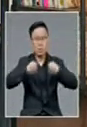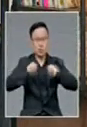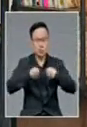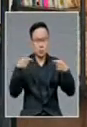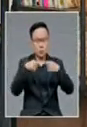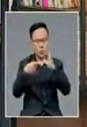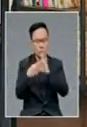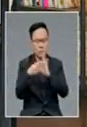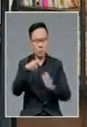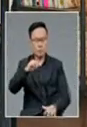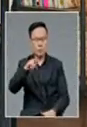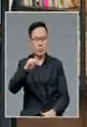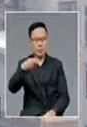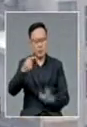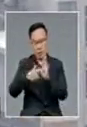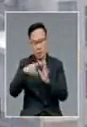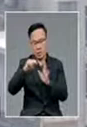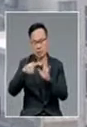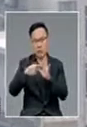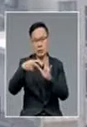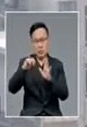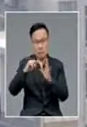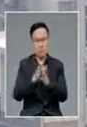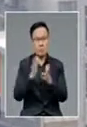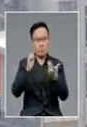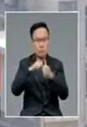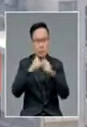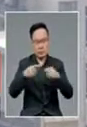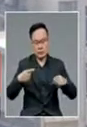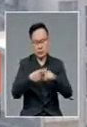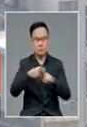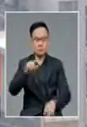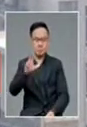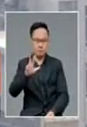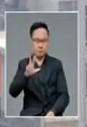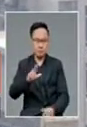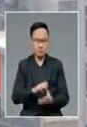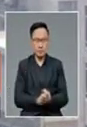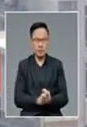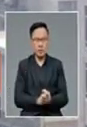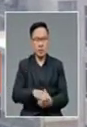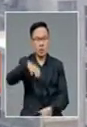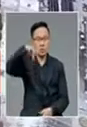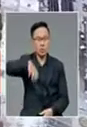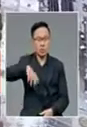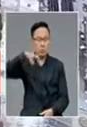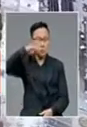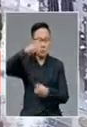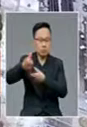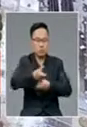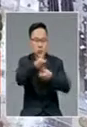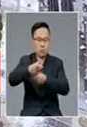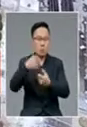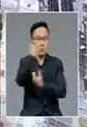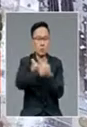แมนฮัตตันซึ่งเหตุการณ์นี้ก็ทำให้มีผู้ได้รับบาดเจ็บ3คนด้วยกันค่ะหน่วยดับเพลิงนิวยอร์กเปิดเผยเมื่อวานนี้